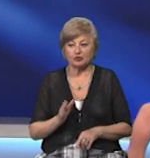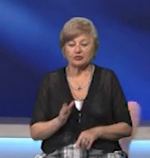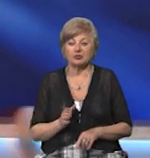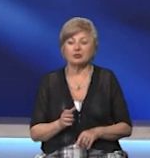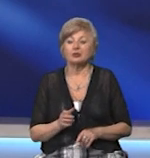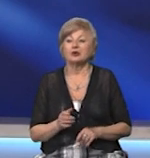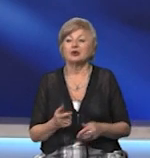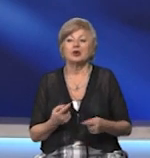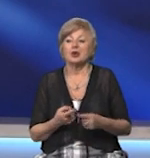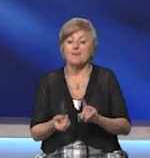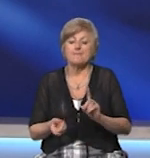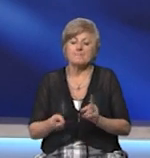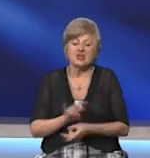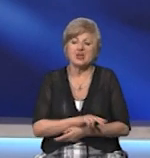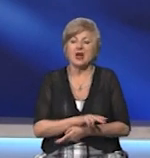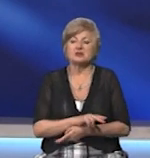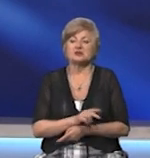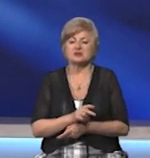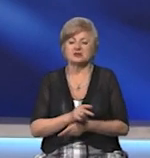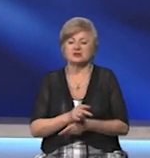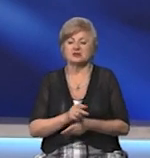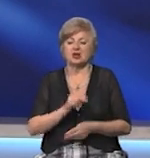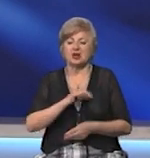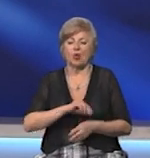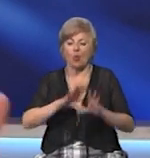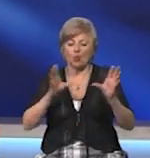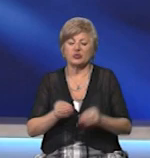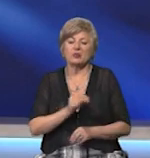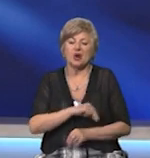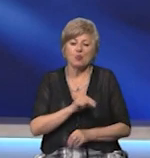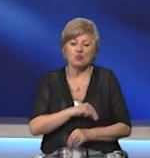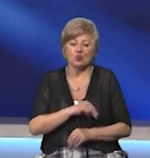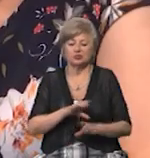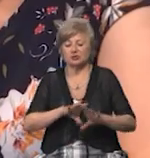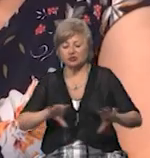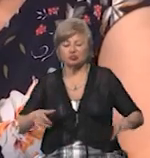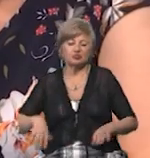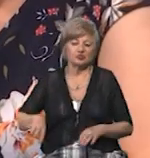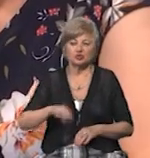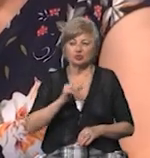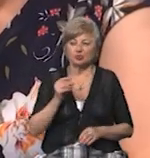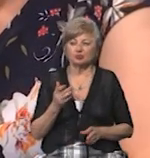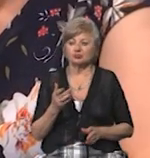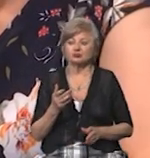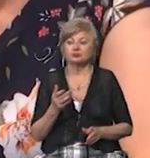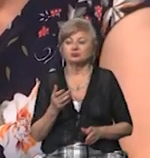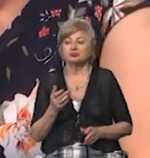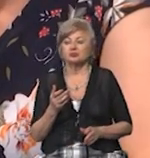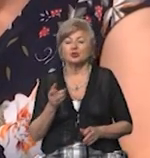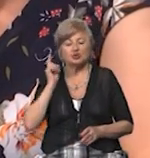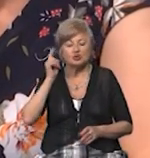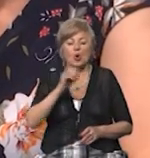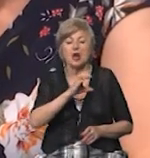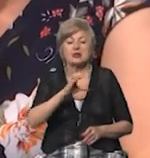розраховують. Тобто, ну, там буде мінятися і сума робіт, і все. Ну, бо ніхто не знає, що там. Під час, ну, ще при